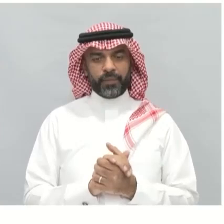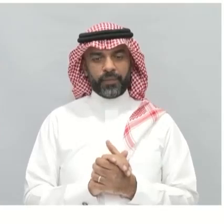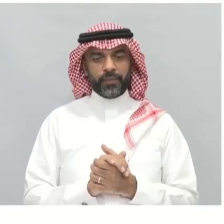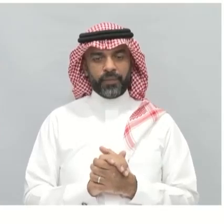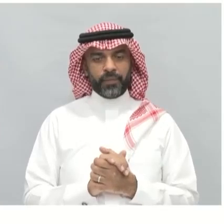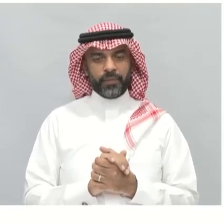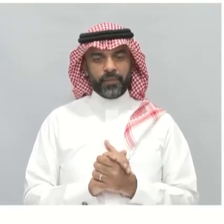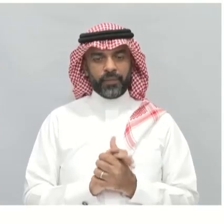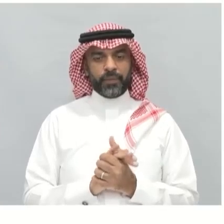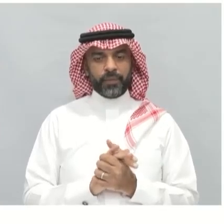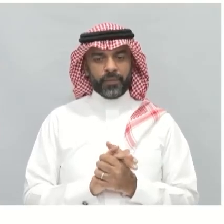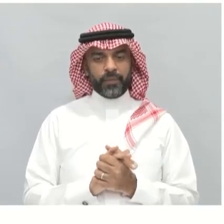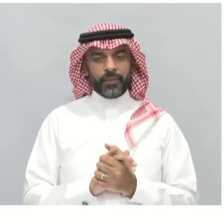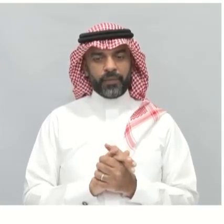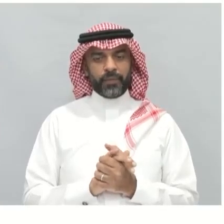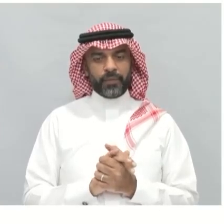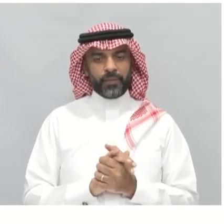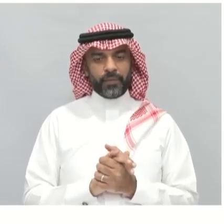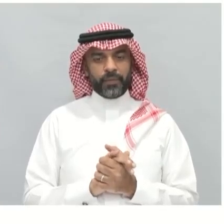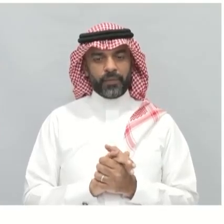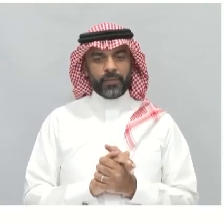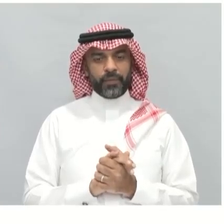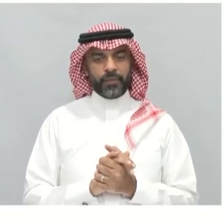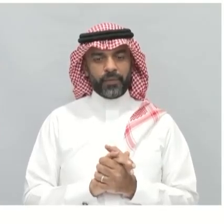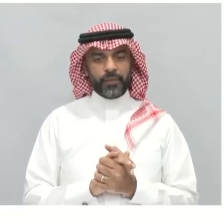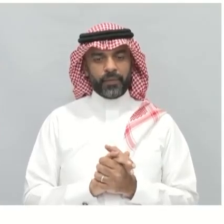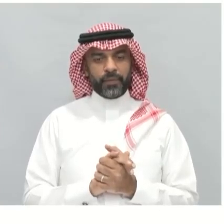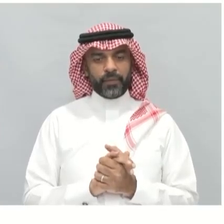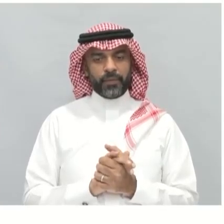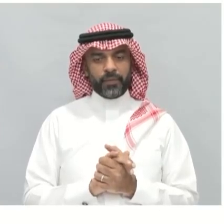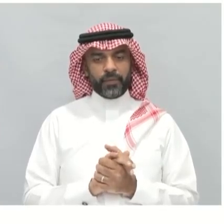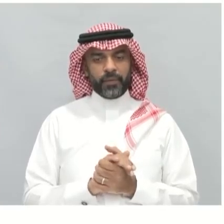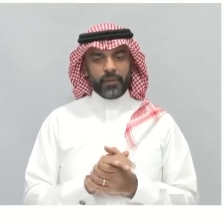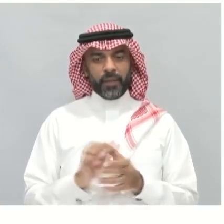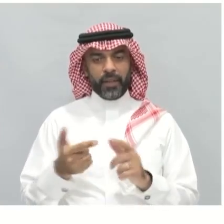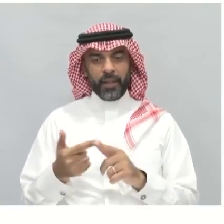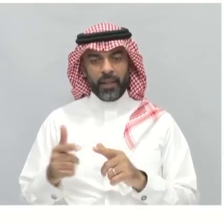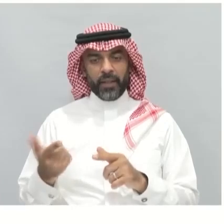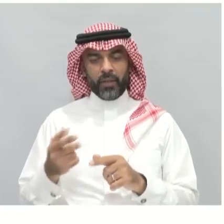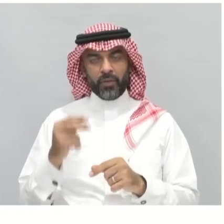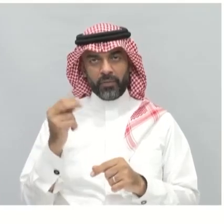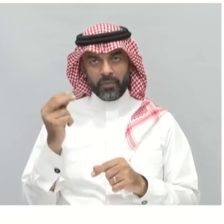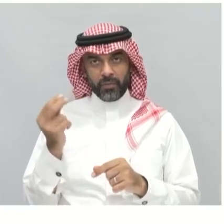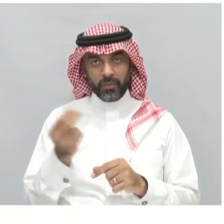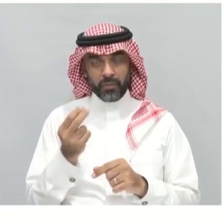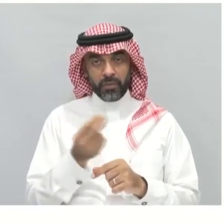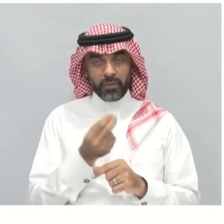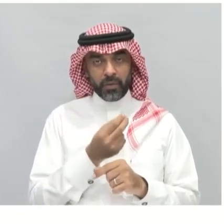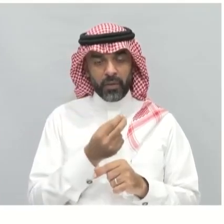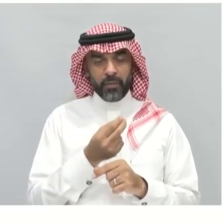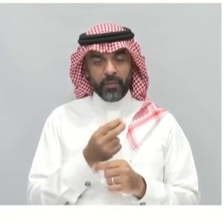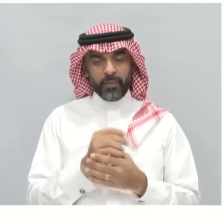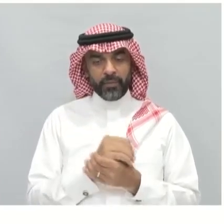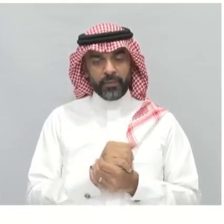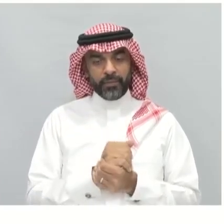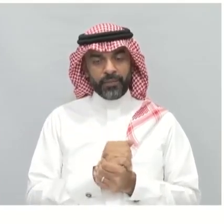تسبق بحرف الياء اذا تكتب على صوره ياء غير منقوطه متى اذا جاءت فوق الثلاثي ولم